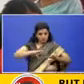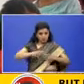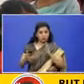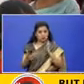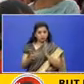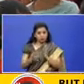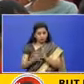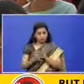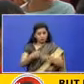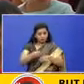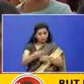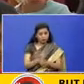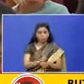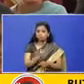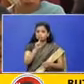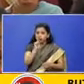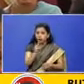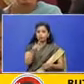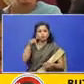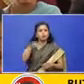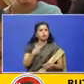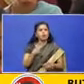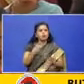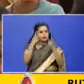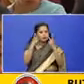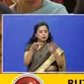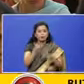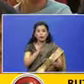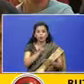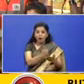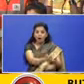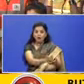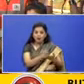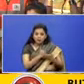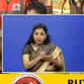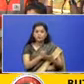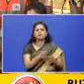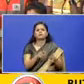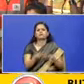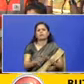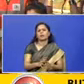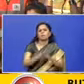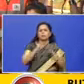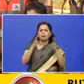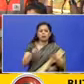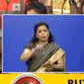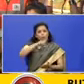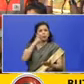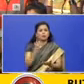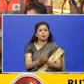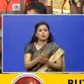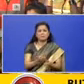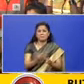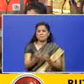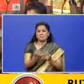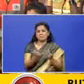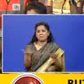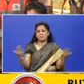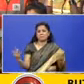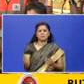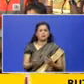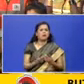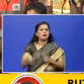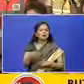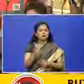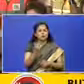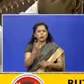टेक्नोलॉजी विकसित की, बल्कि आज इसकी मदद से एक साथ दर्जनों सैटेलाइट्स अंतरिक्ष